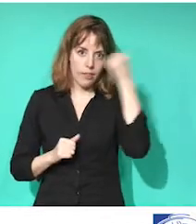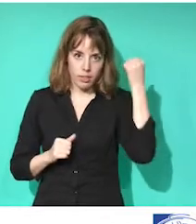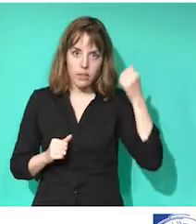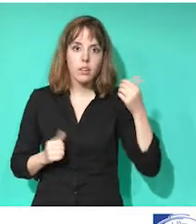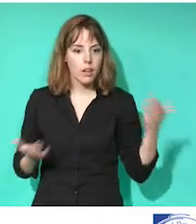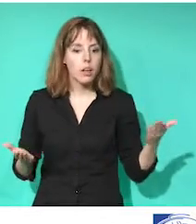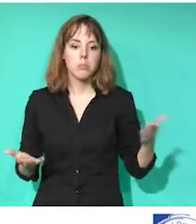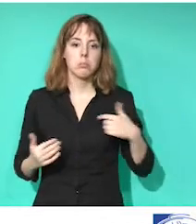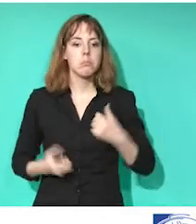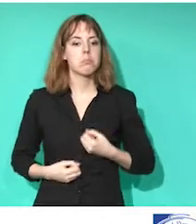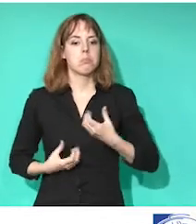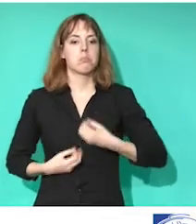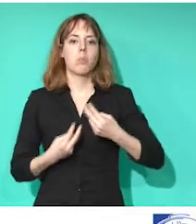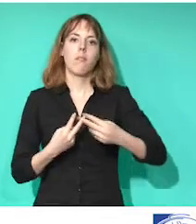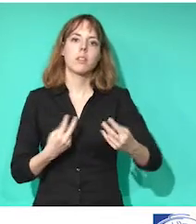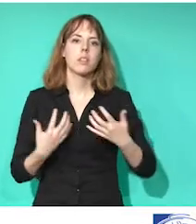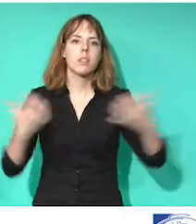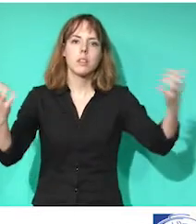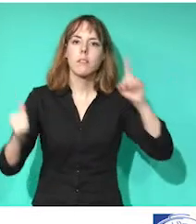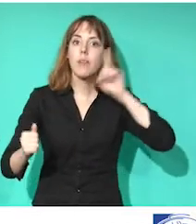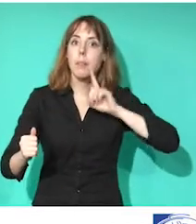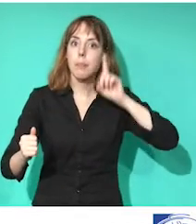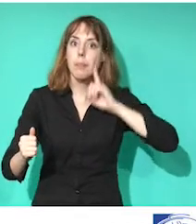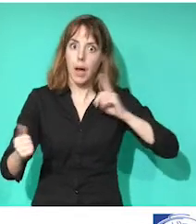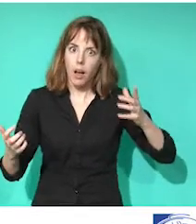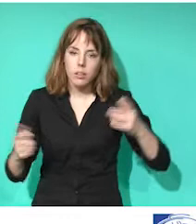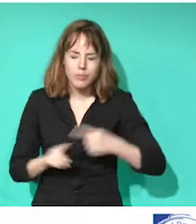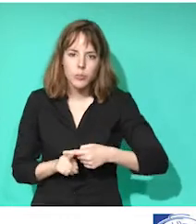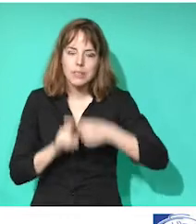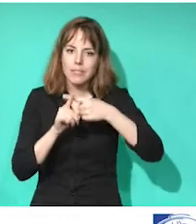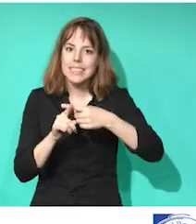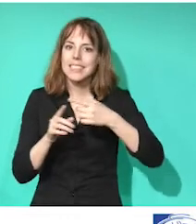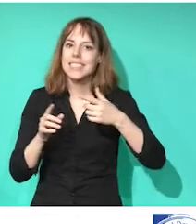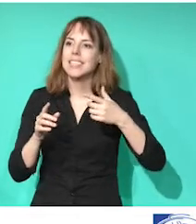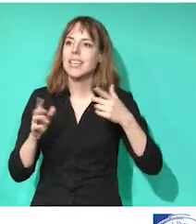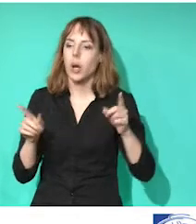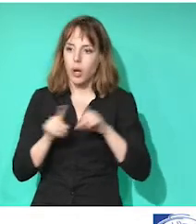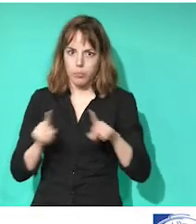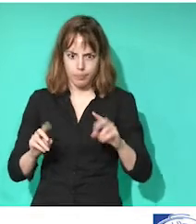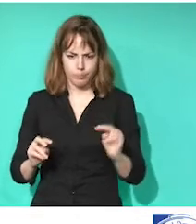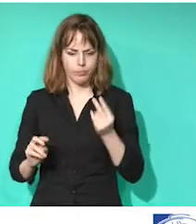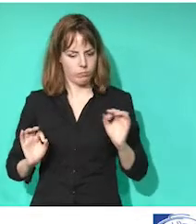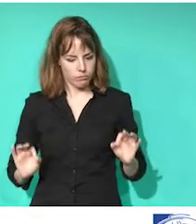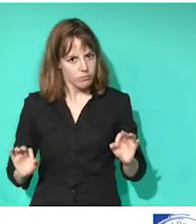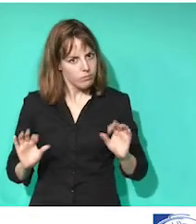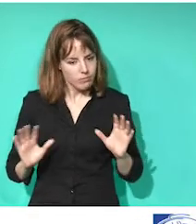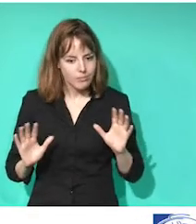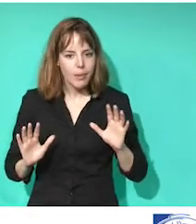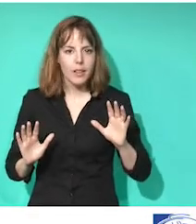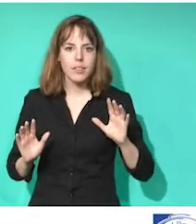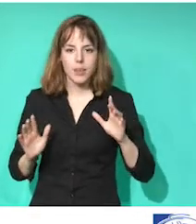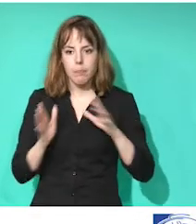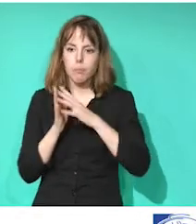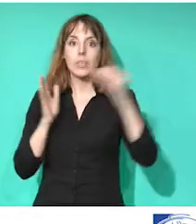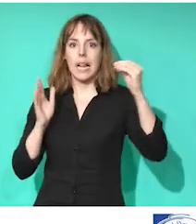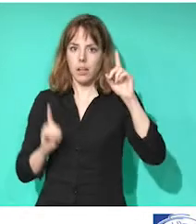devant des femmes, c'est toujours porteur. Alors ça va être plein d'humilité que je dis, être un rôle